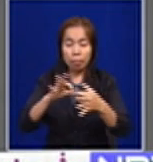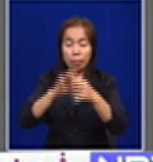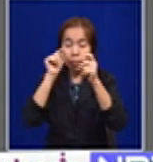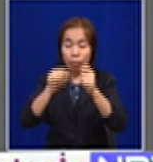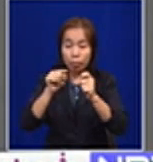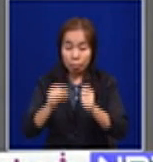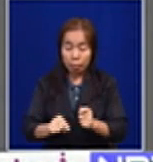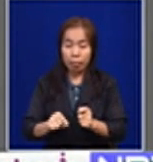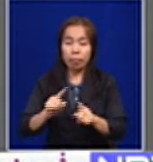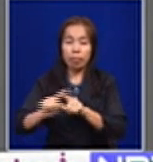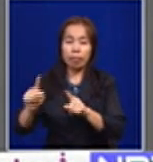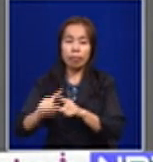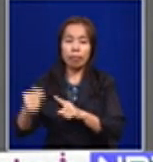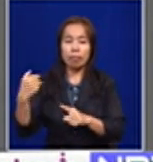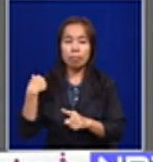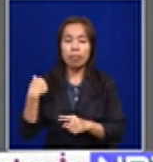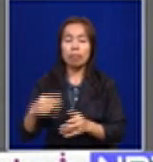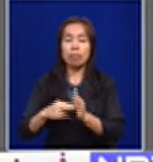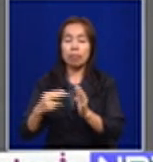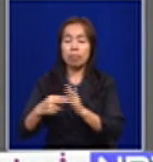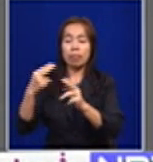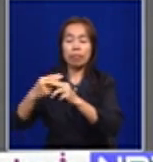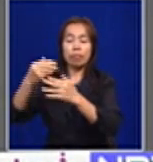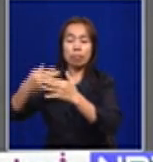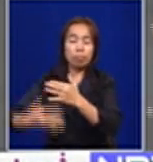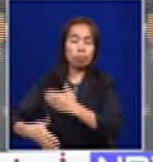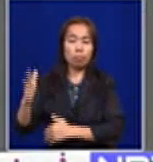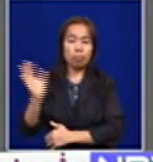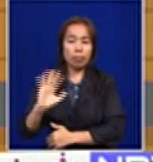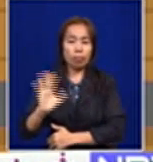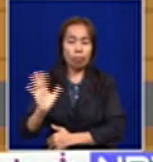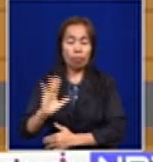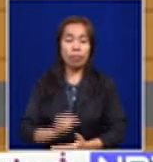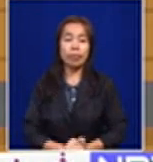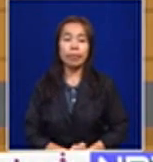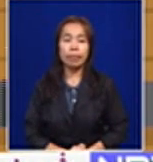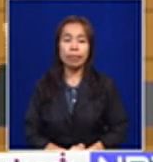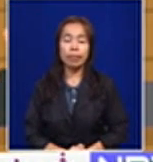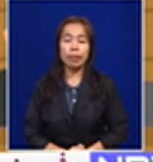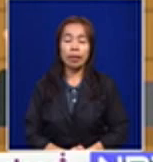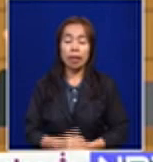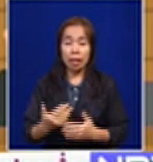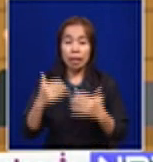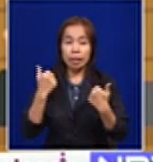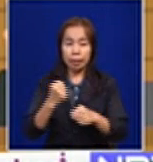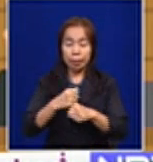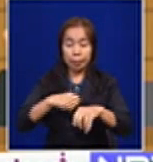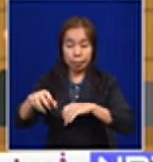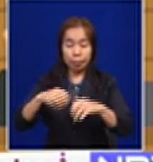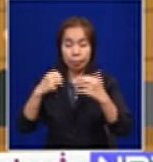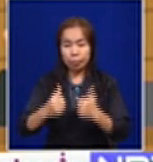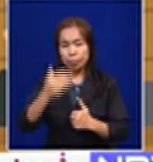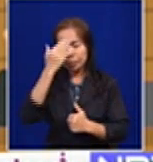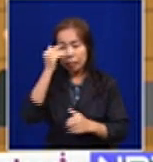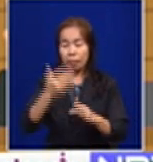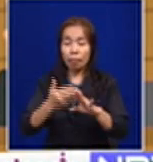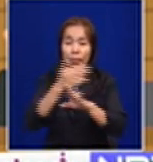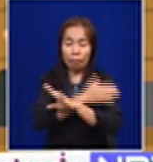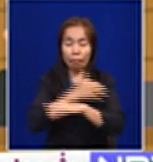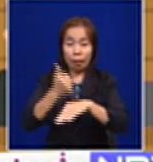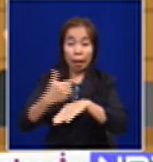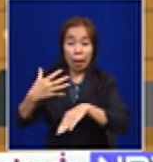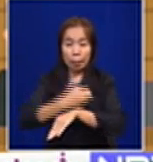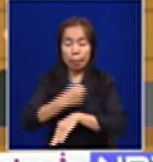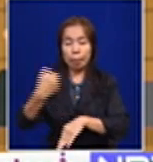ที่ได้รับก็จะไม่ได้ส.ส.แบบบัญชีรายชื่อเพิ่มที่ต้องทำเช่นนี้เพราะตลอดมาพรรคการเมืองที่ได้รับค